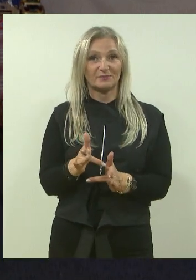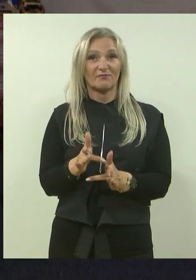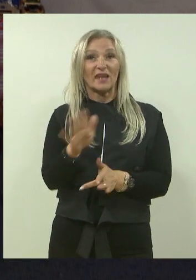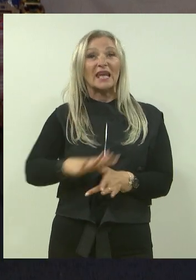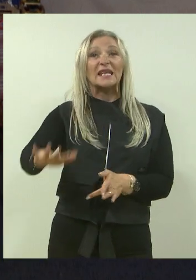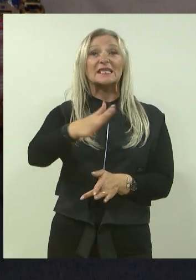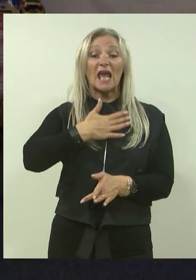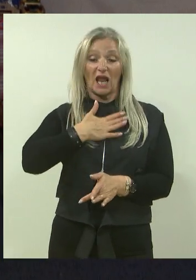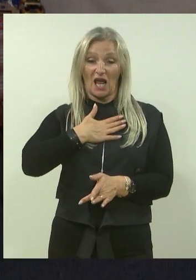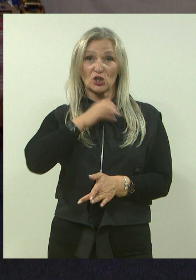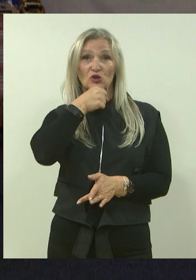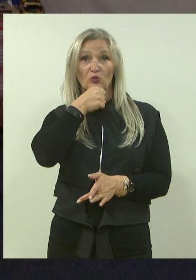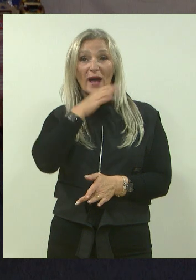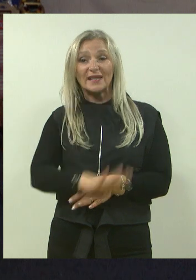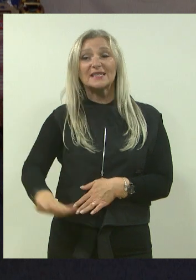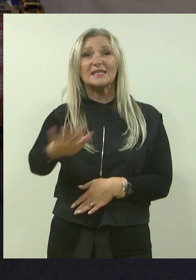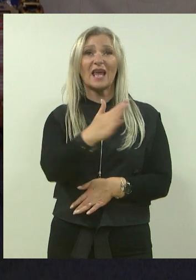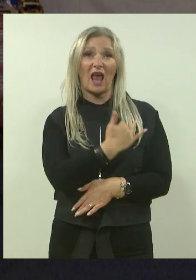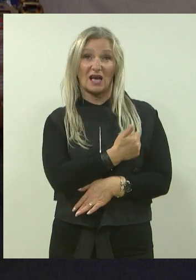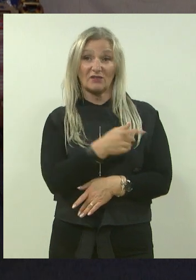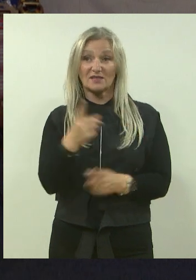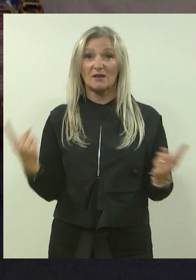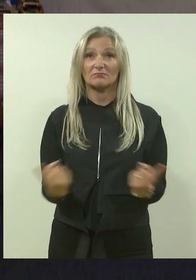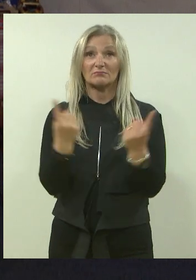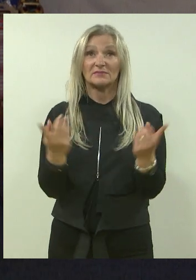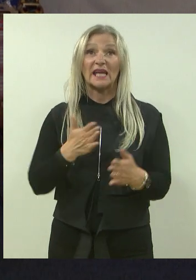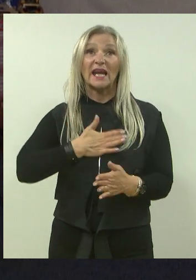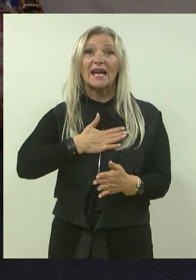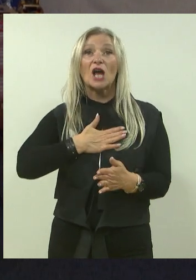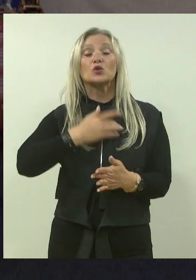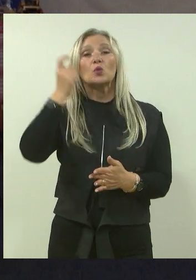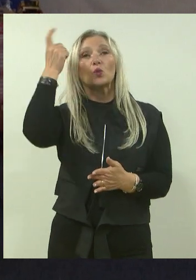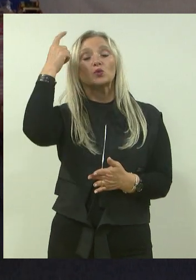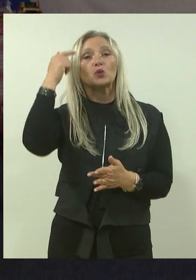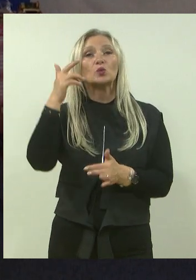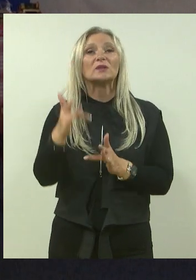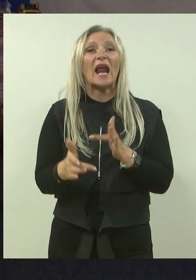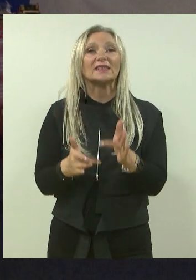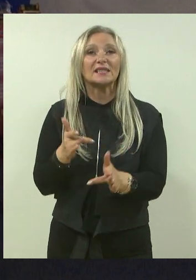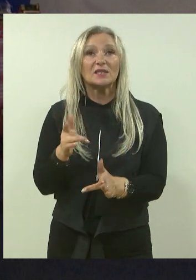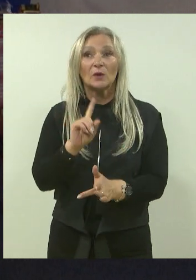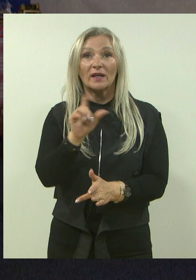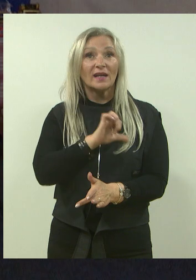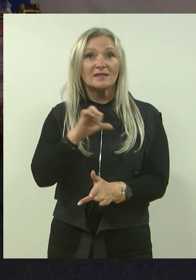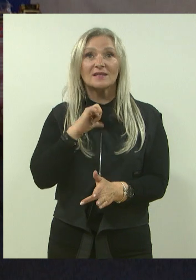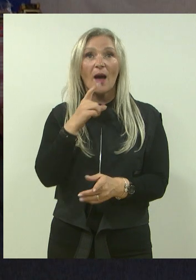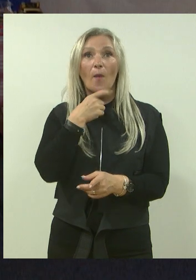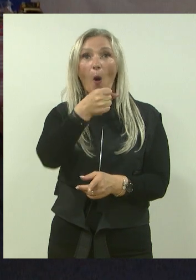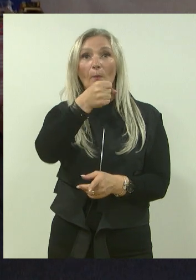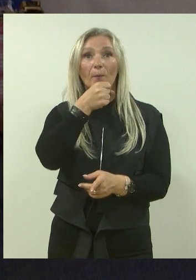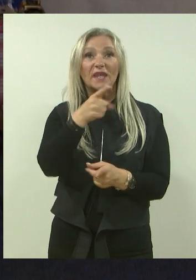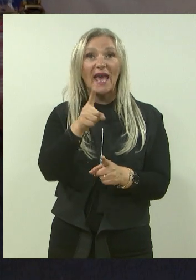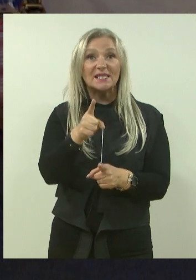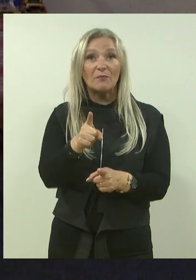naše županije, diljem cijele Hrvatske, oni promiču našu kulturnu tradiciju. Ne samo u pjesmi, ne samo